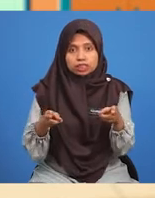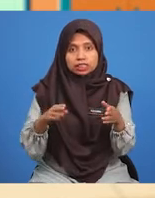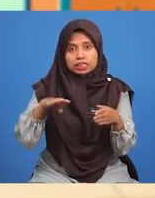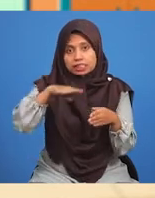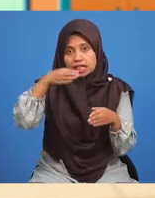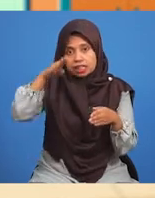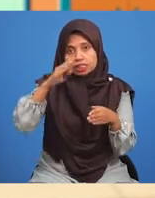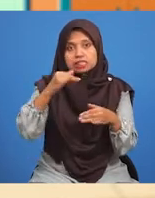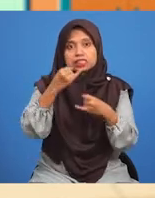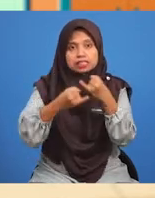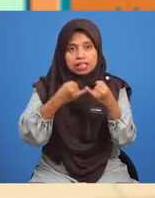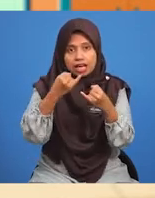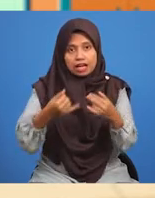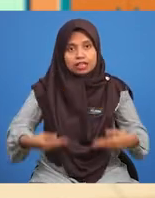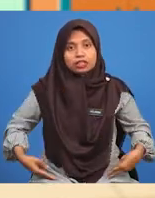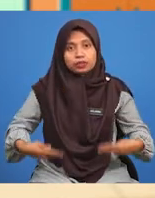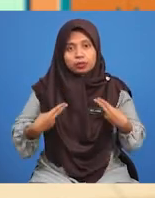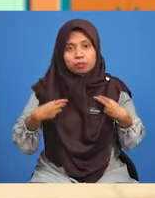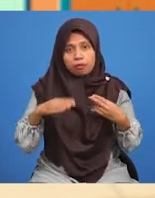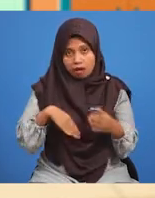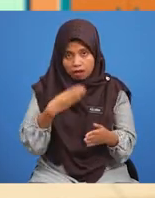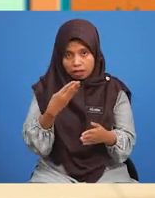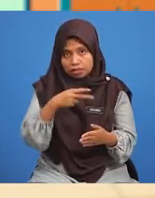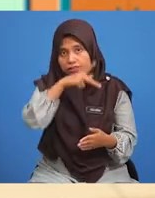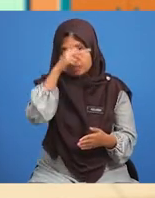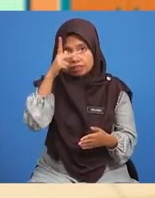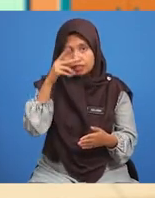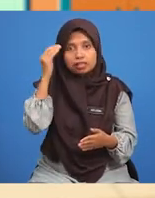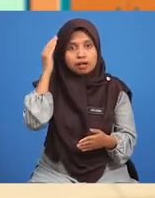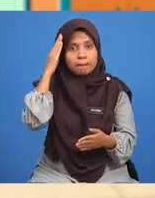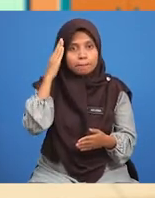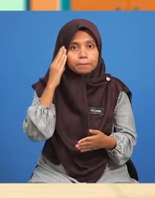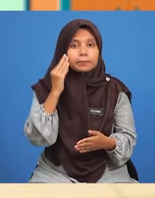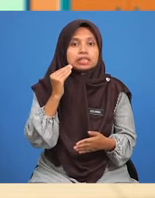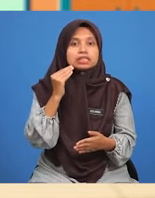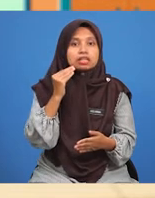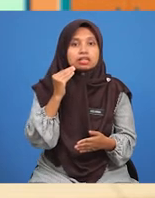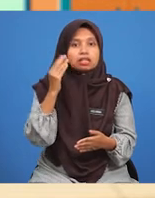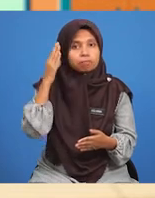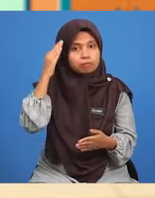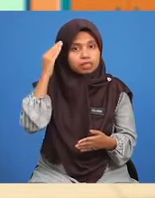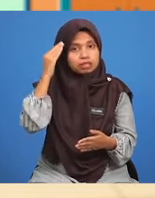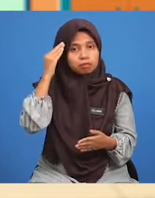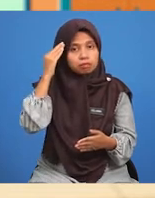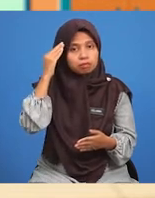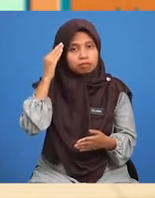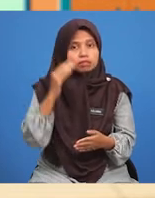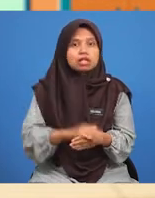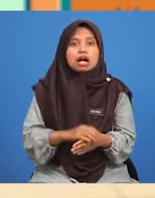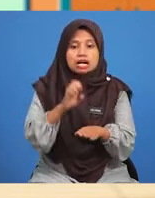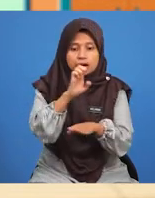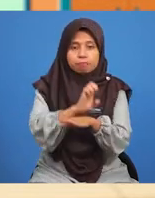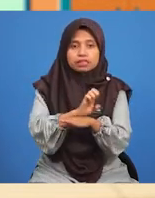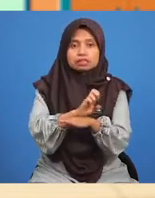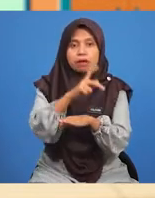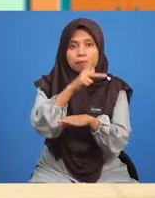dan usaha, tangga kejayaan, hidup bahagia, kerana pengetahuan. Emas perak, tembaga